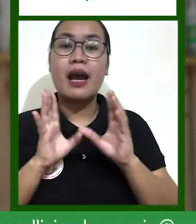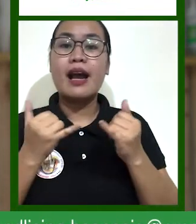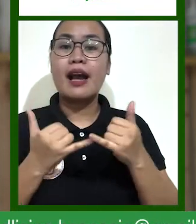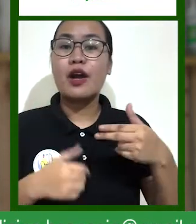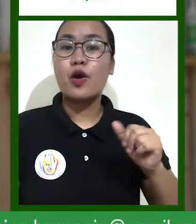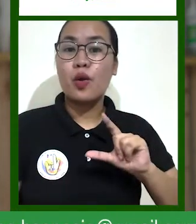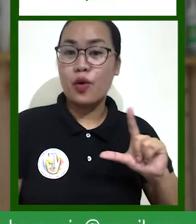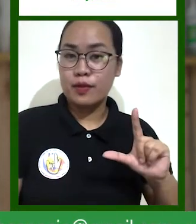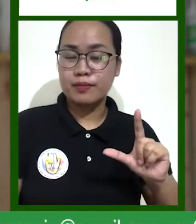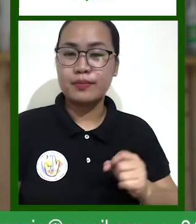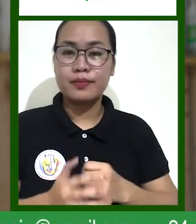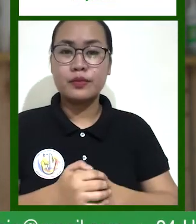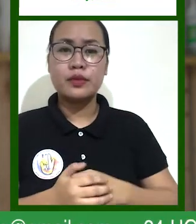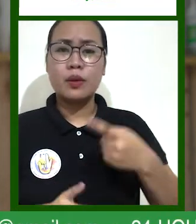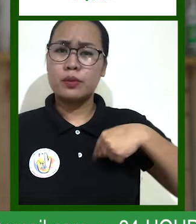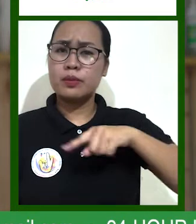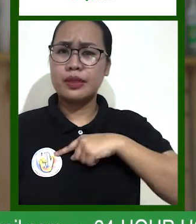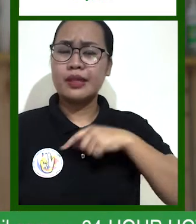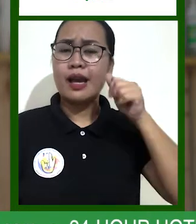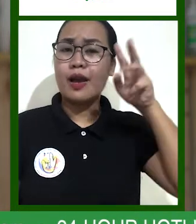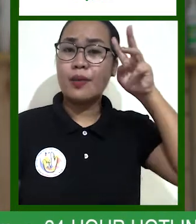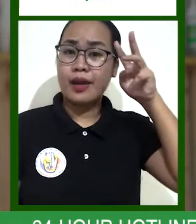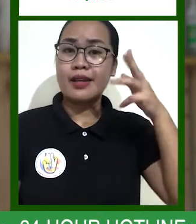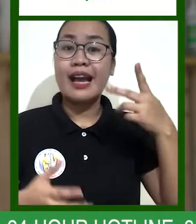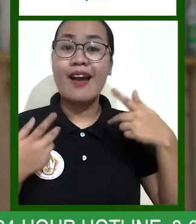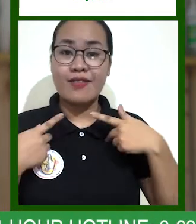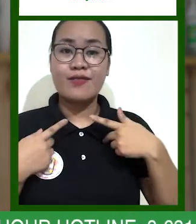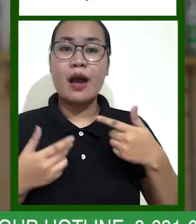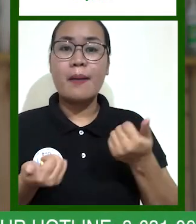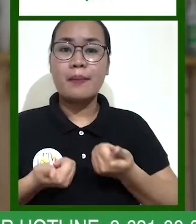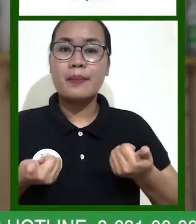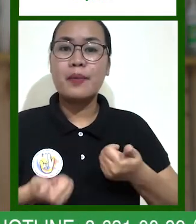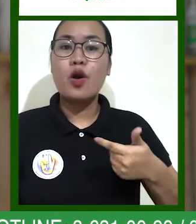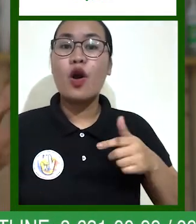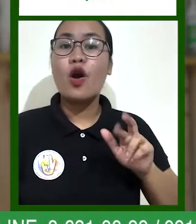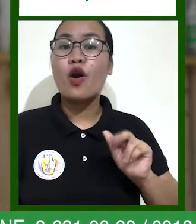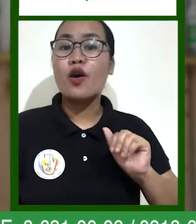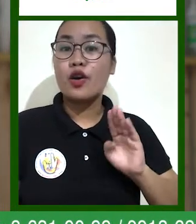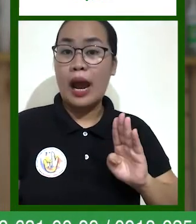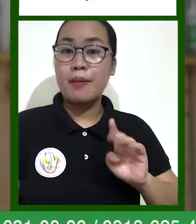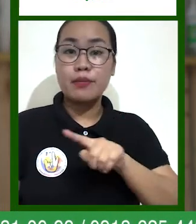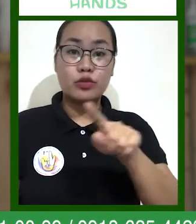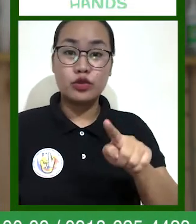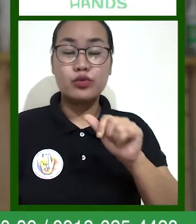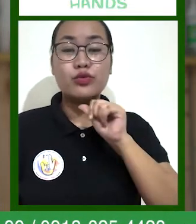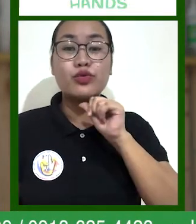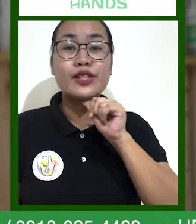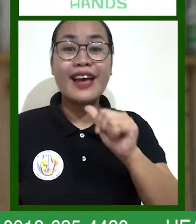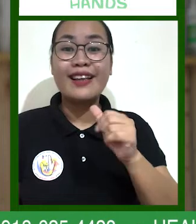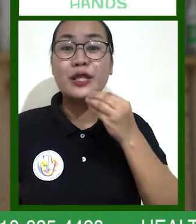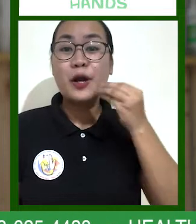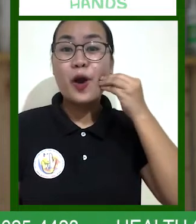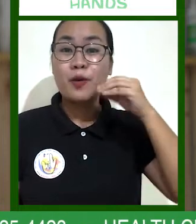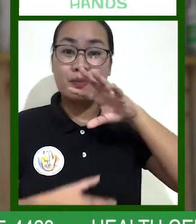So, nalaman din namin, no, that they are also on Grab. Kaya yung mga hindi talaga dito nakatira, no,